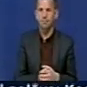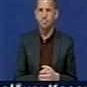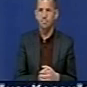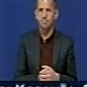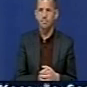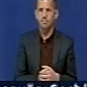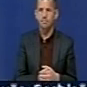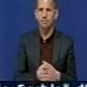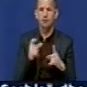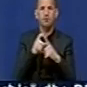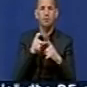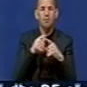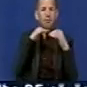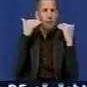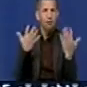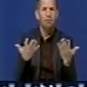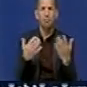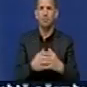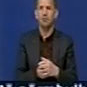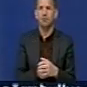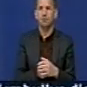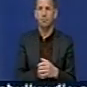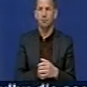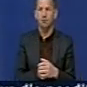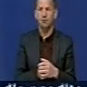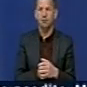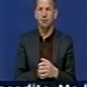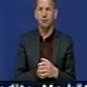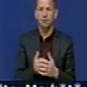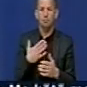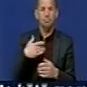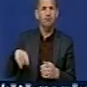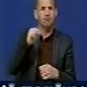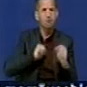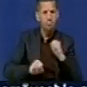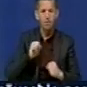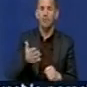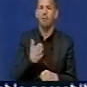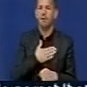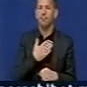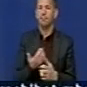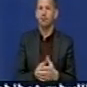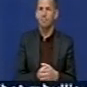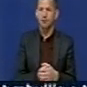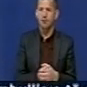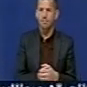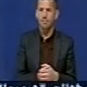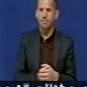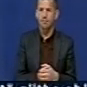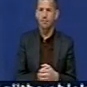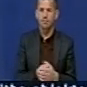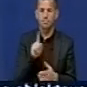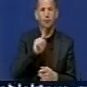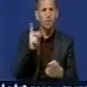Daqiqi i buzëqeshur, ne të përvujtur përsëri, po jo të